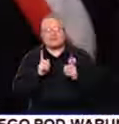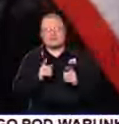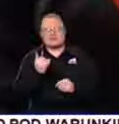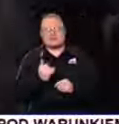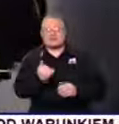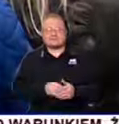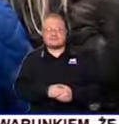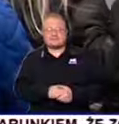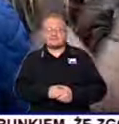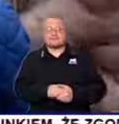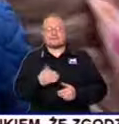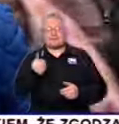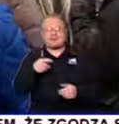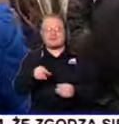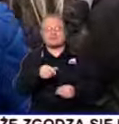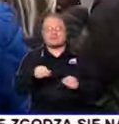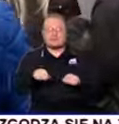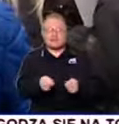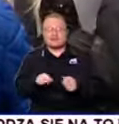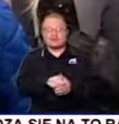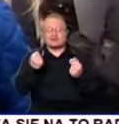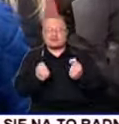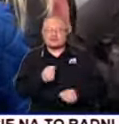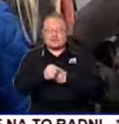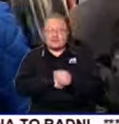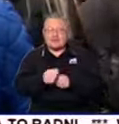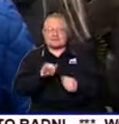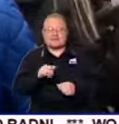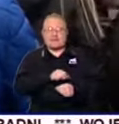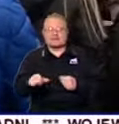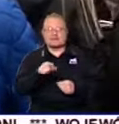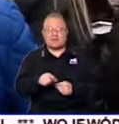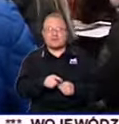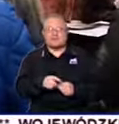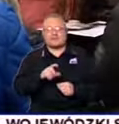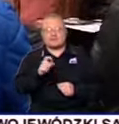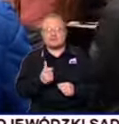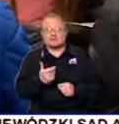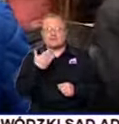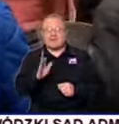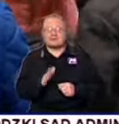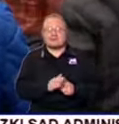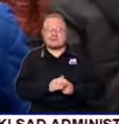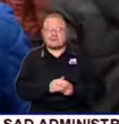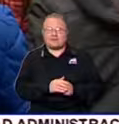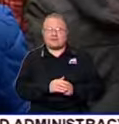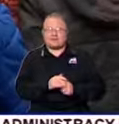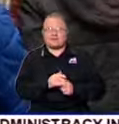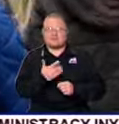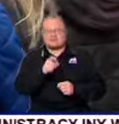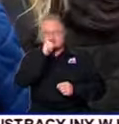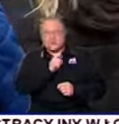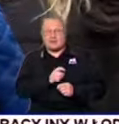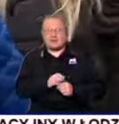więźniowie. Byli tam zmuszani do bardzo ciężkich prac i według mnie jest to coś bardzo